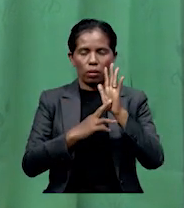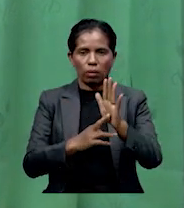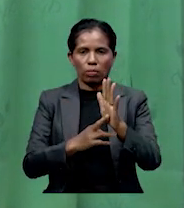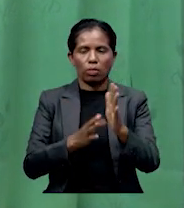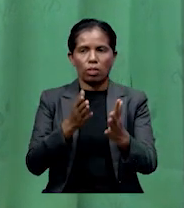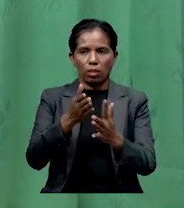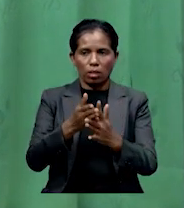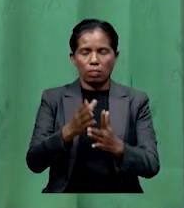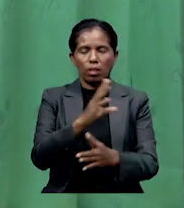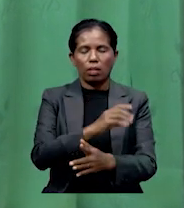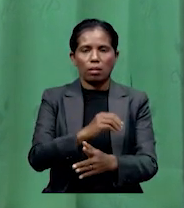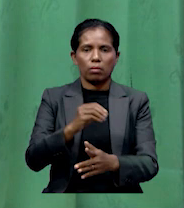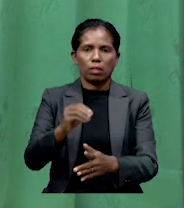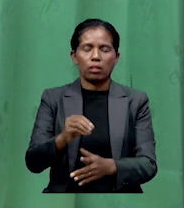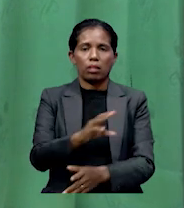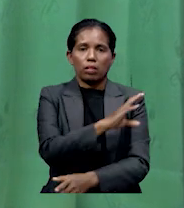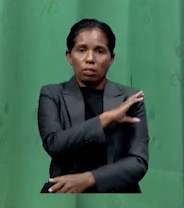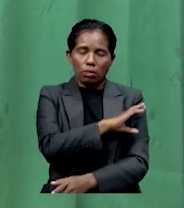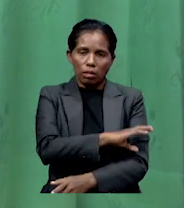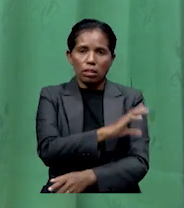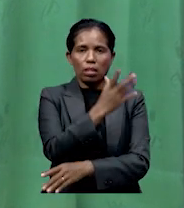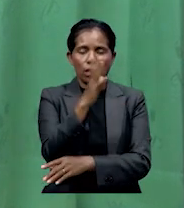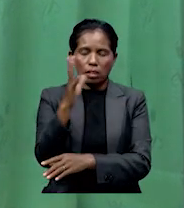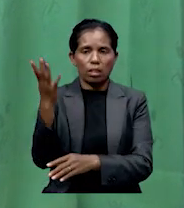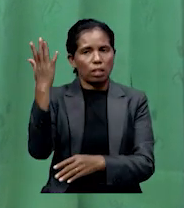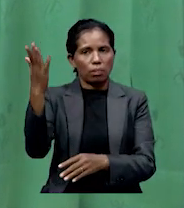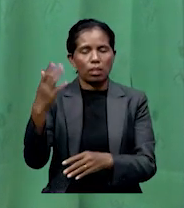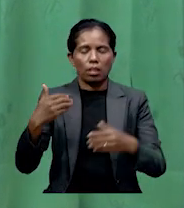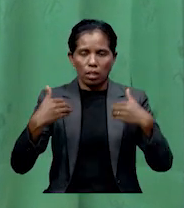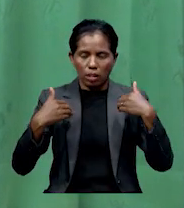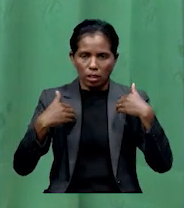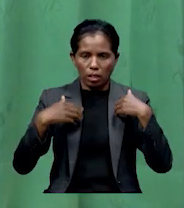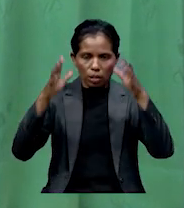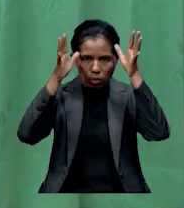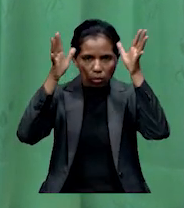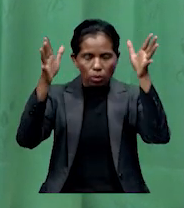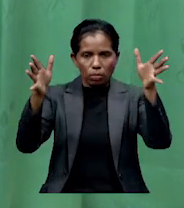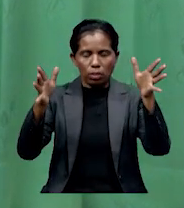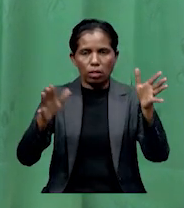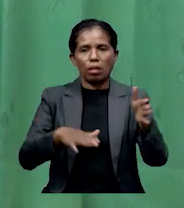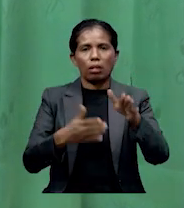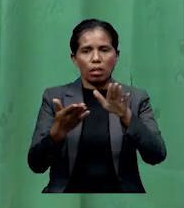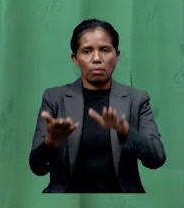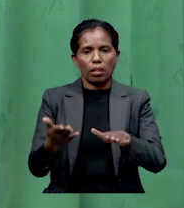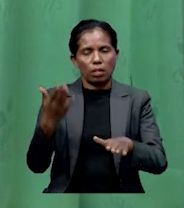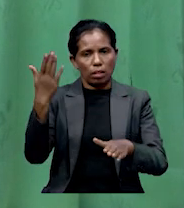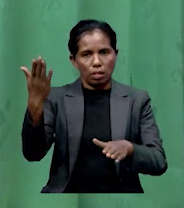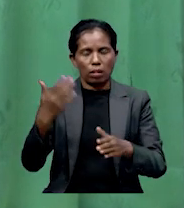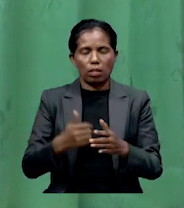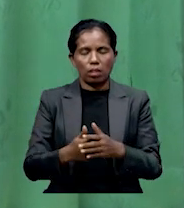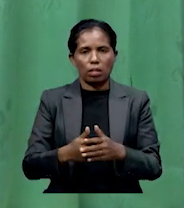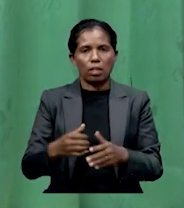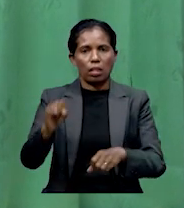ne guarda floresta sira e ne ba katak iha rusa balun nebe maka hetang e mate iha